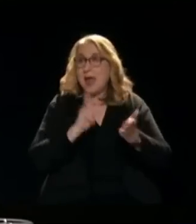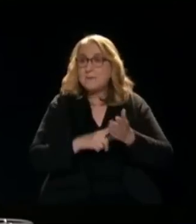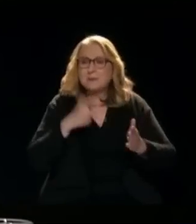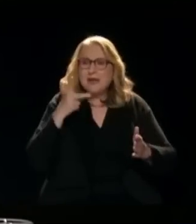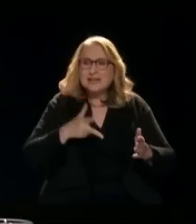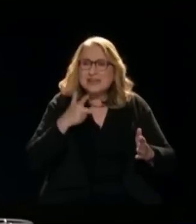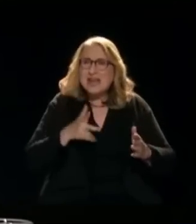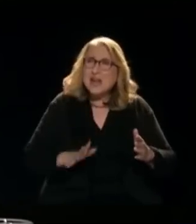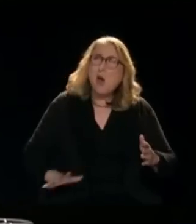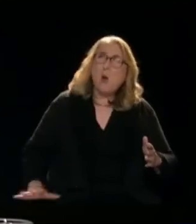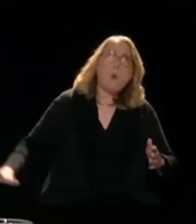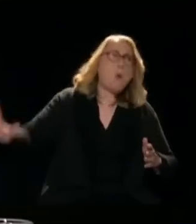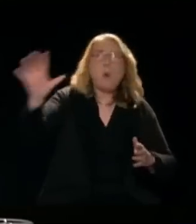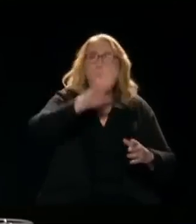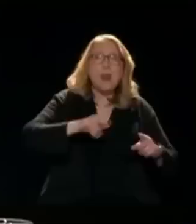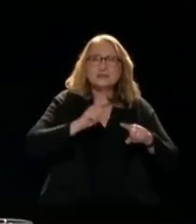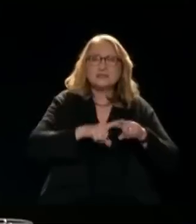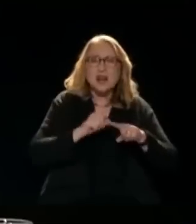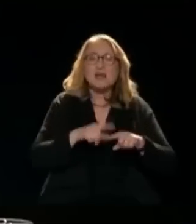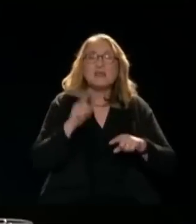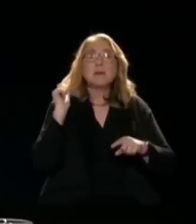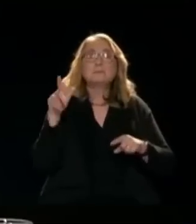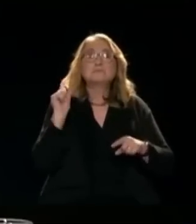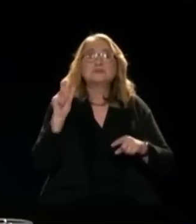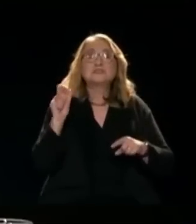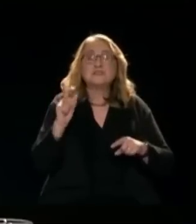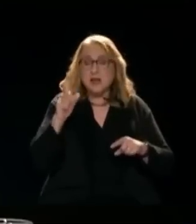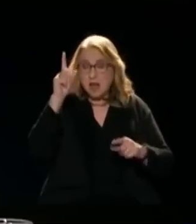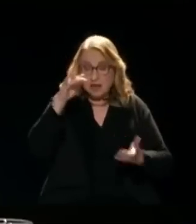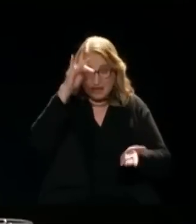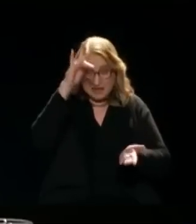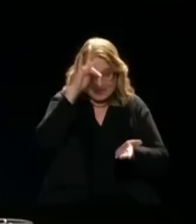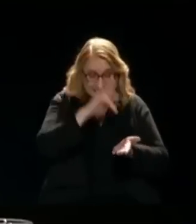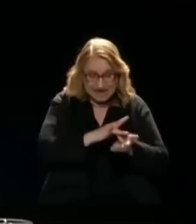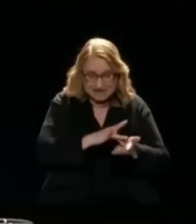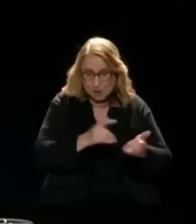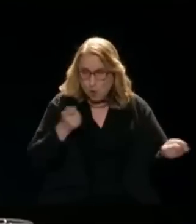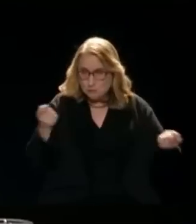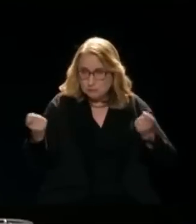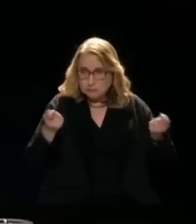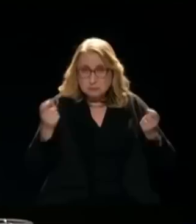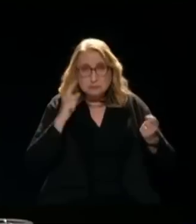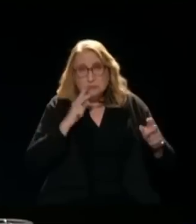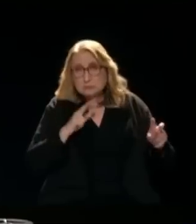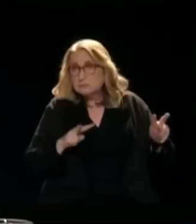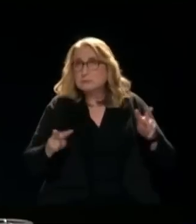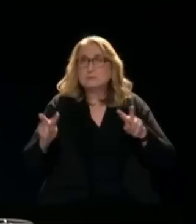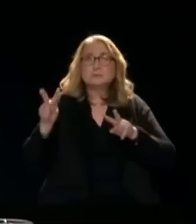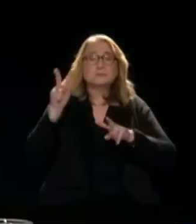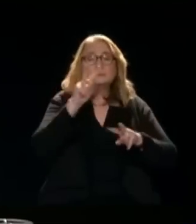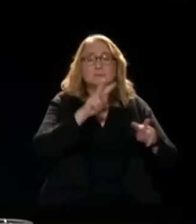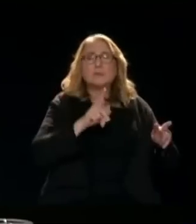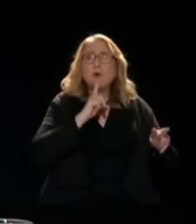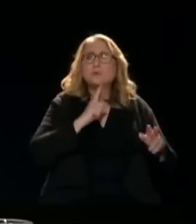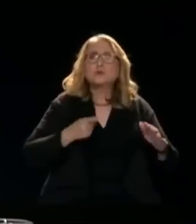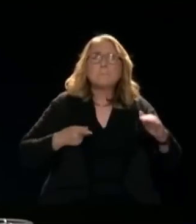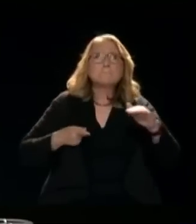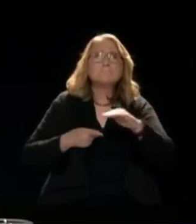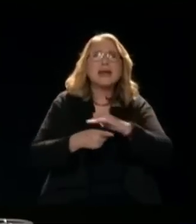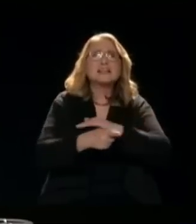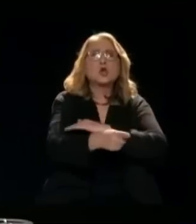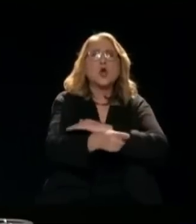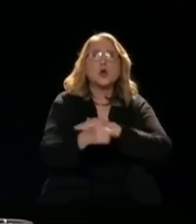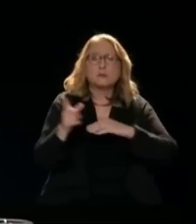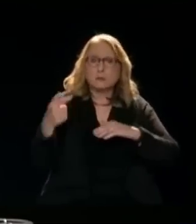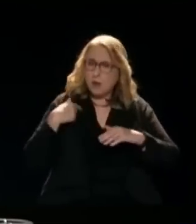σιδηροδρομική γραμμή ως ενιαίο σύστημα από ένα κεντρικό όργανο. Αυτό που έχει για παράδειγμα το μετρό. Με